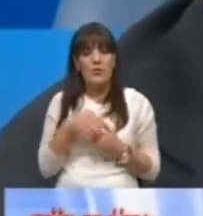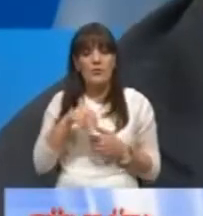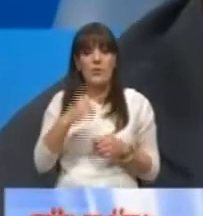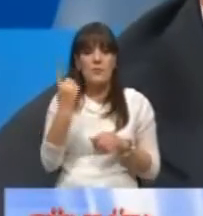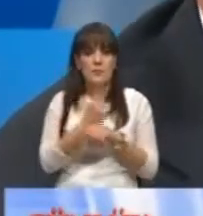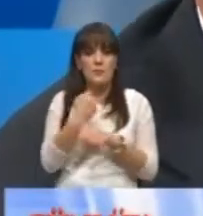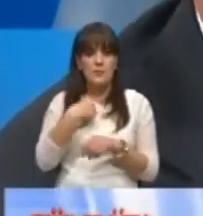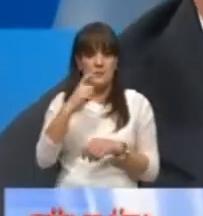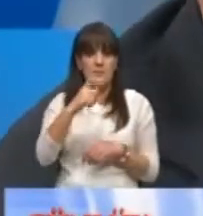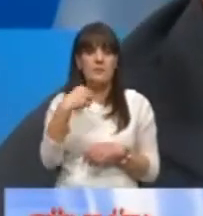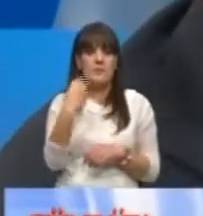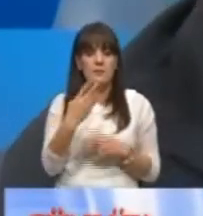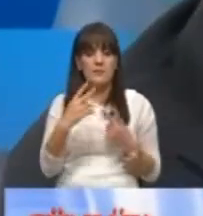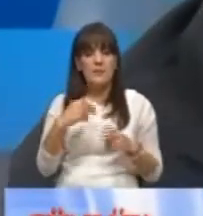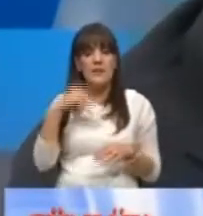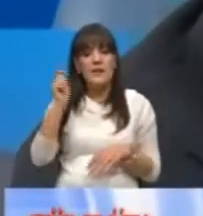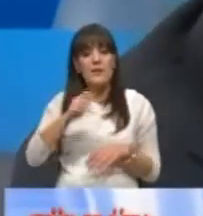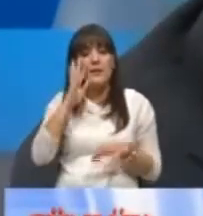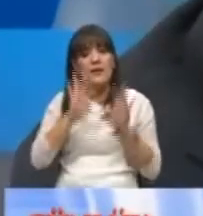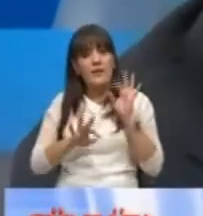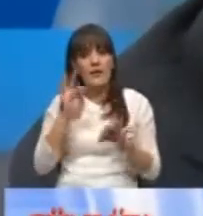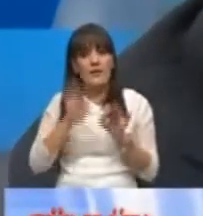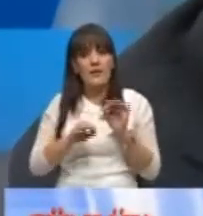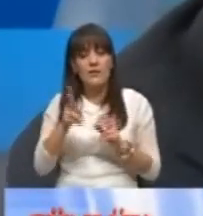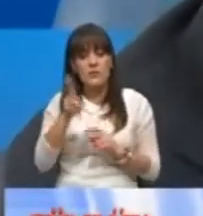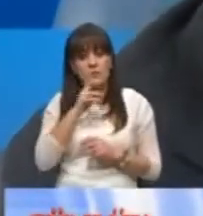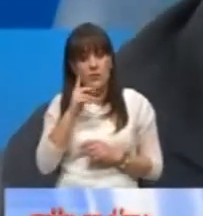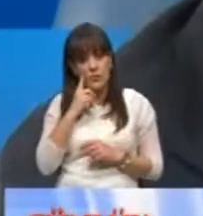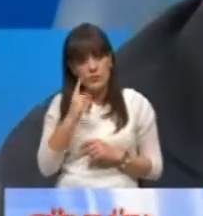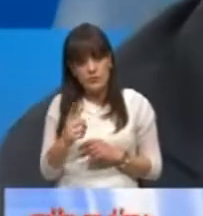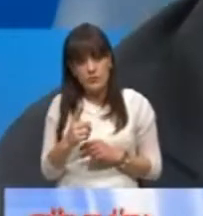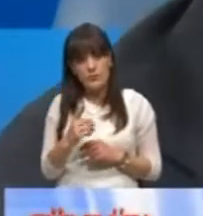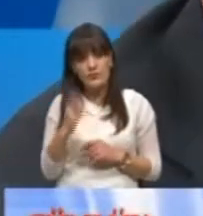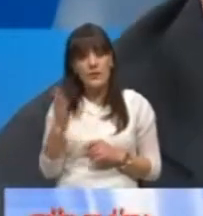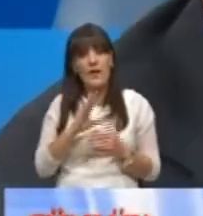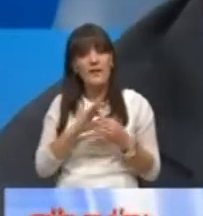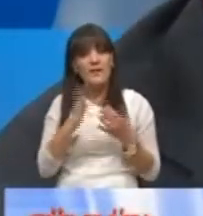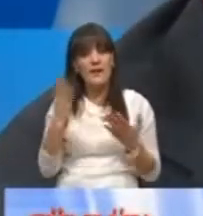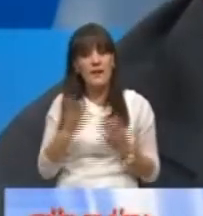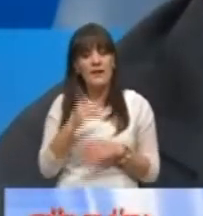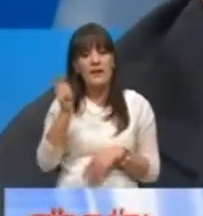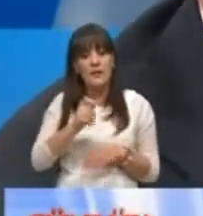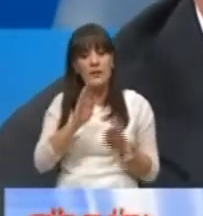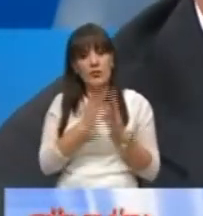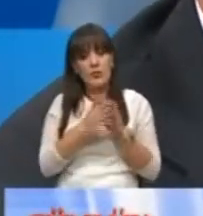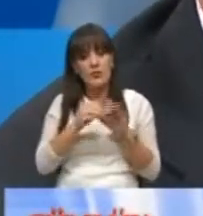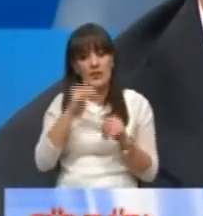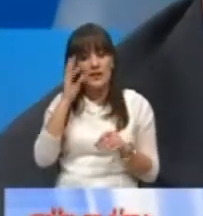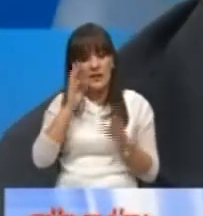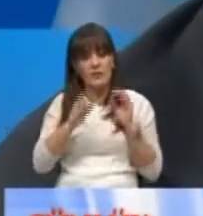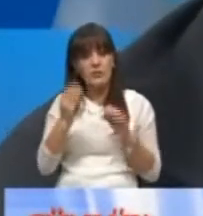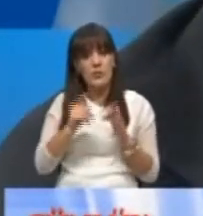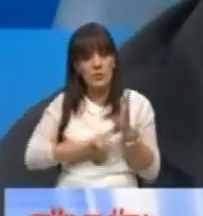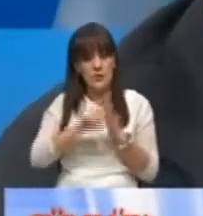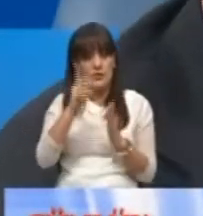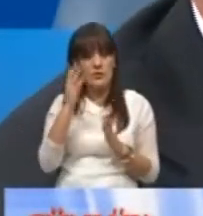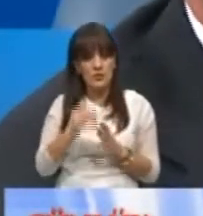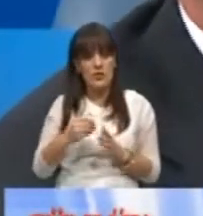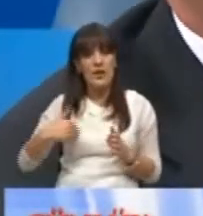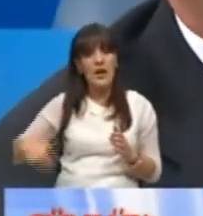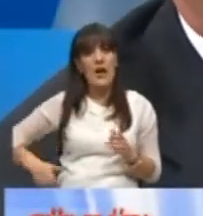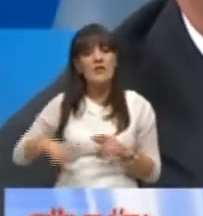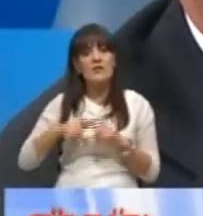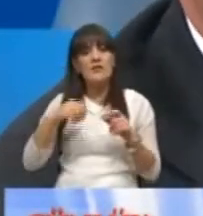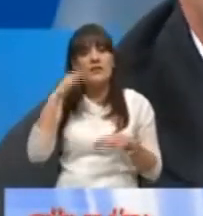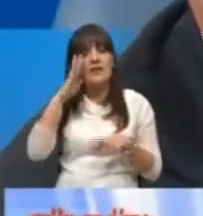Şöyle bir cevap verebilirim. Yapılan tedavi sonucunda her ne kadar yapıldığı dönemde tedavi çok başarılı da olsa